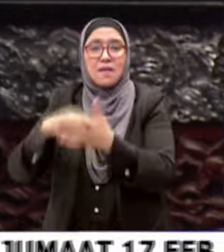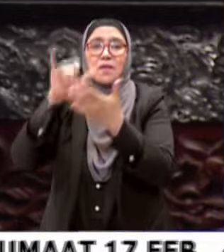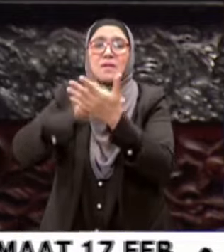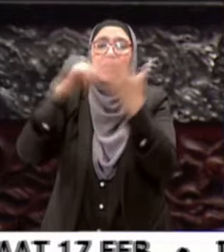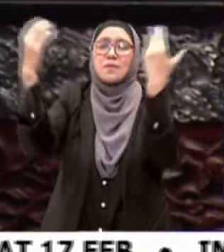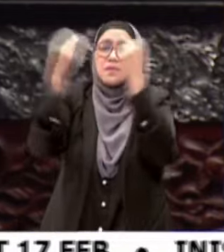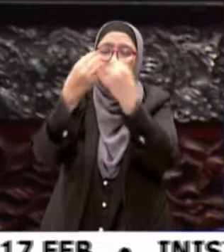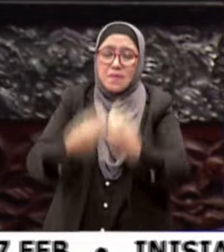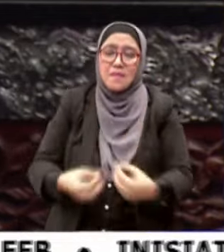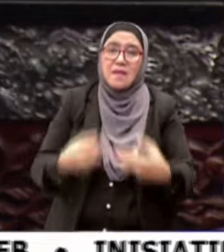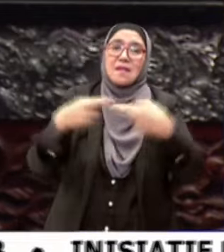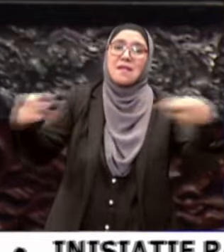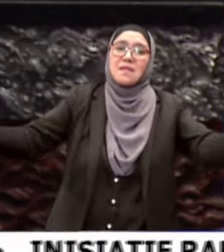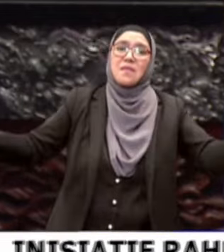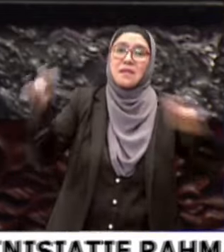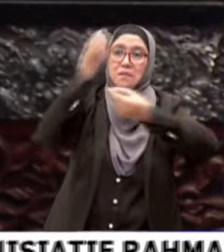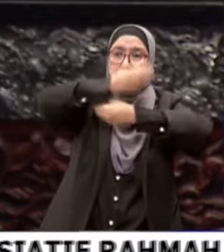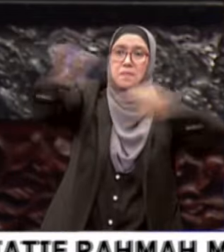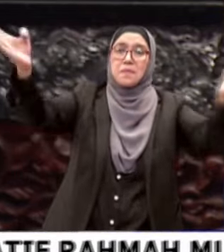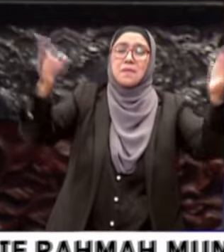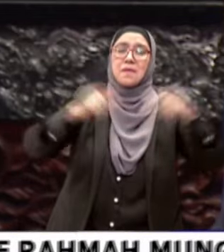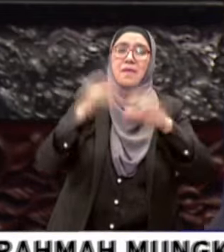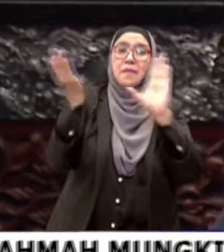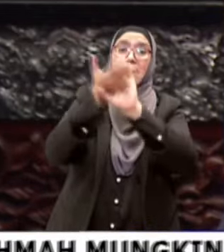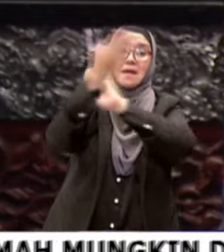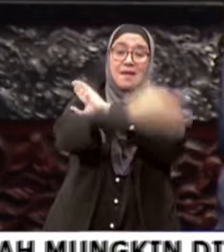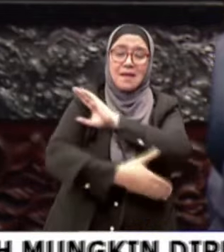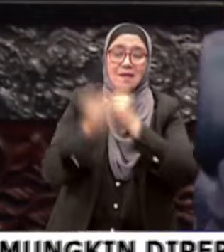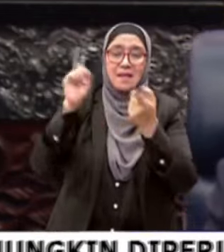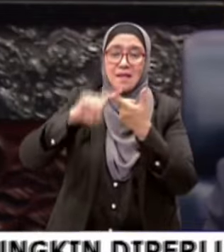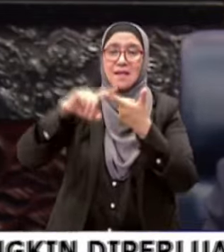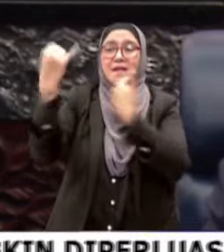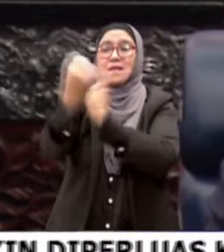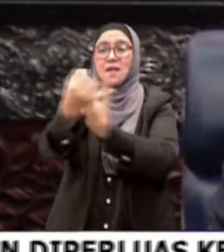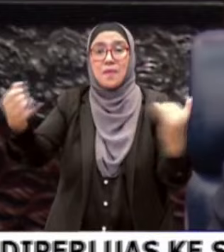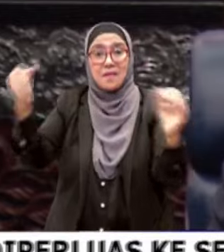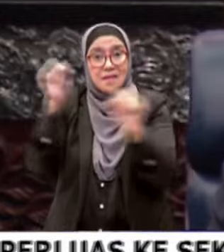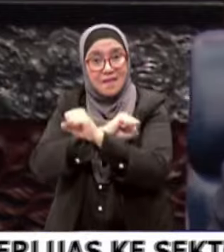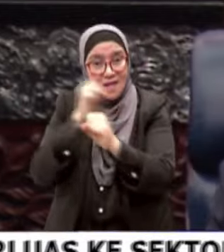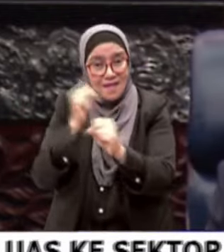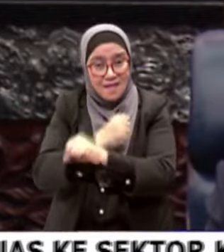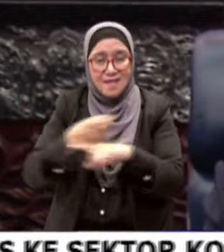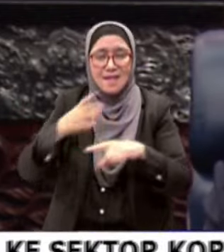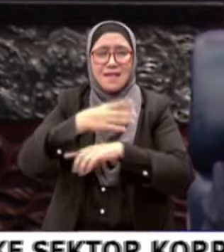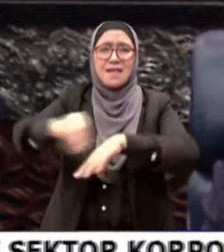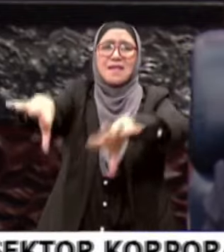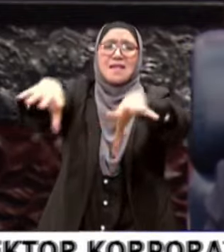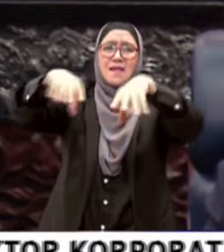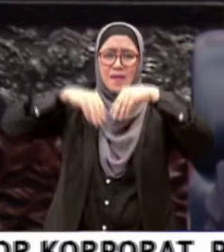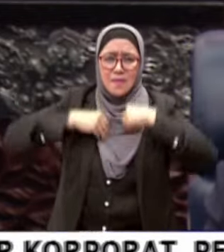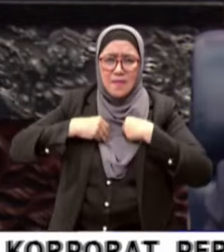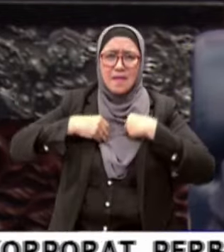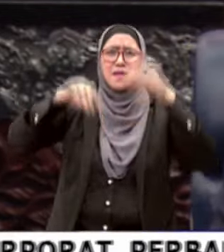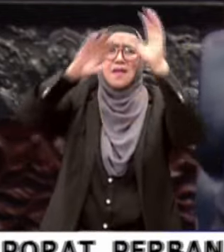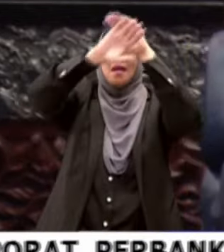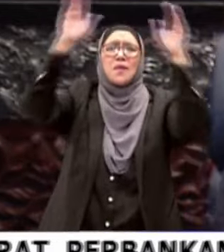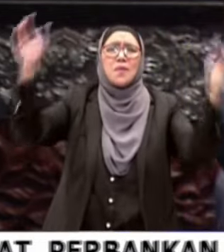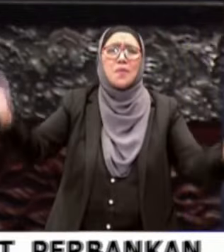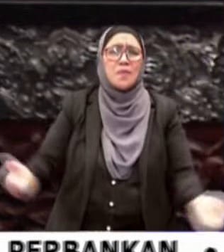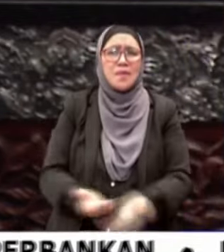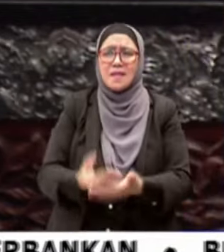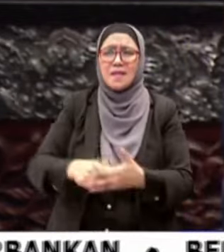diumumkan oleh Bank Negara Malaysia dan juga jabatan statistik yang telah diterima pakai oleh dunia bukan